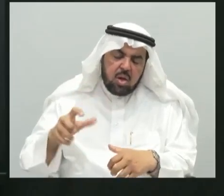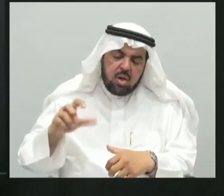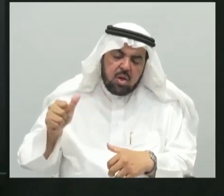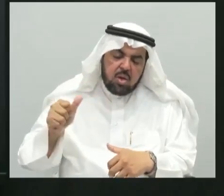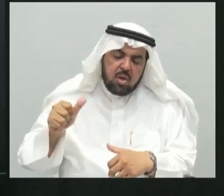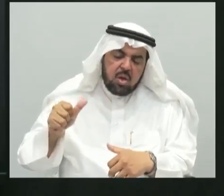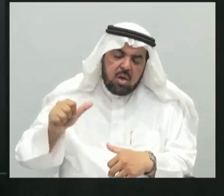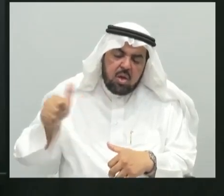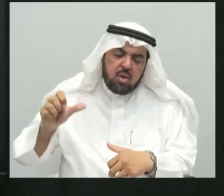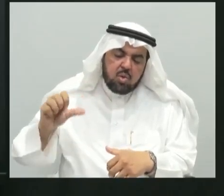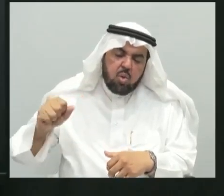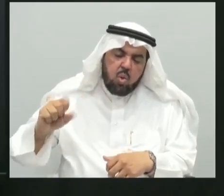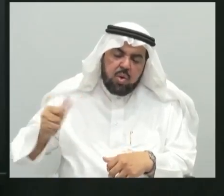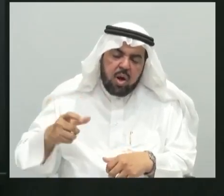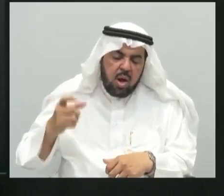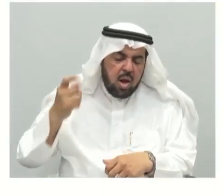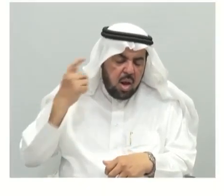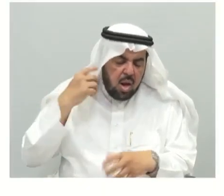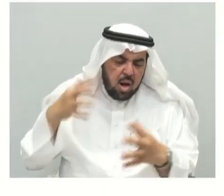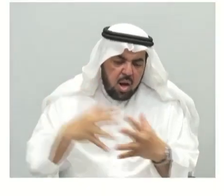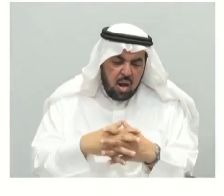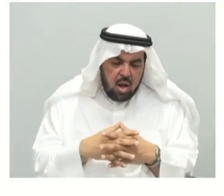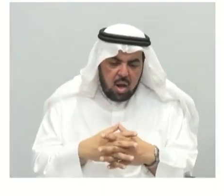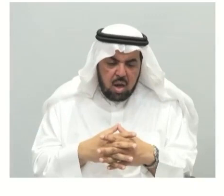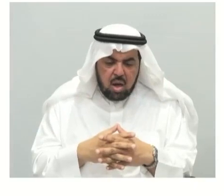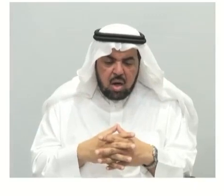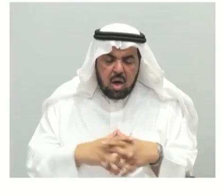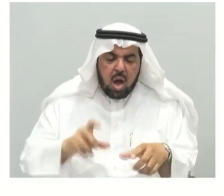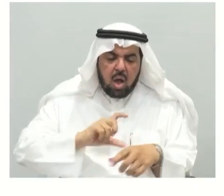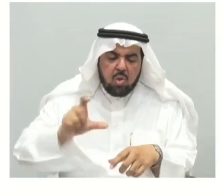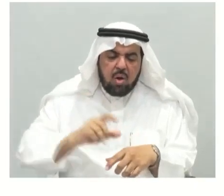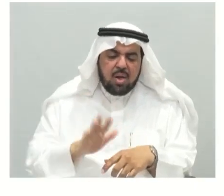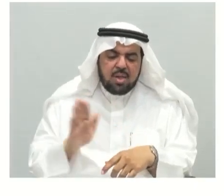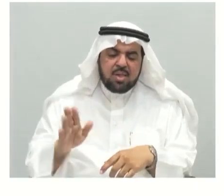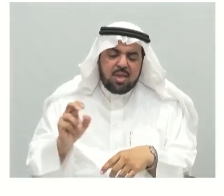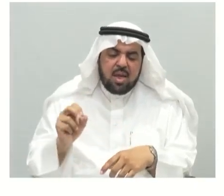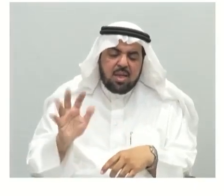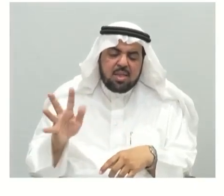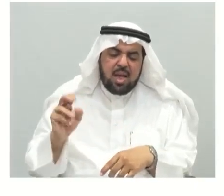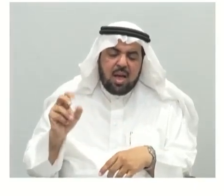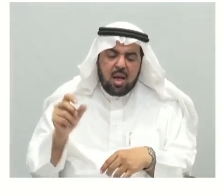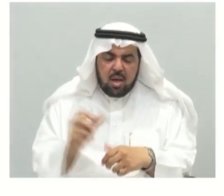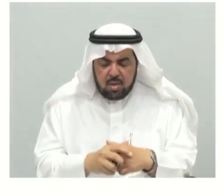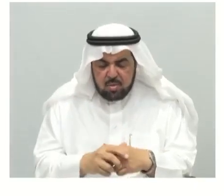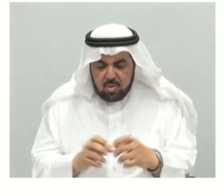هذه الاصوات يقوم صرصور الليل باصدار اصوات سقسقه